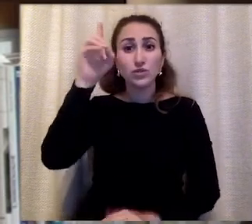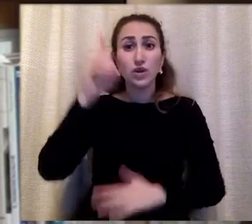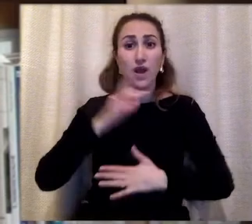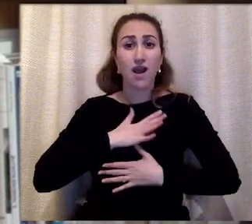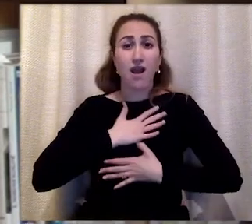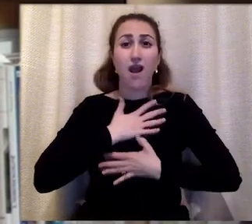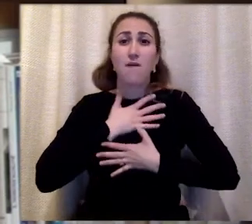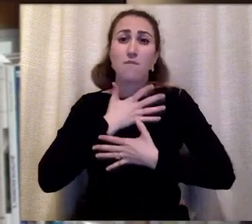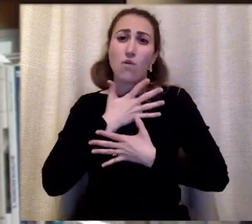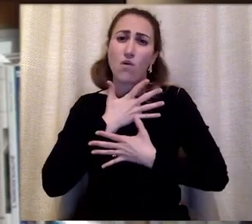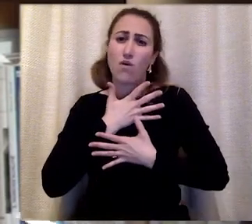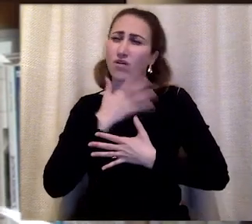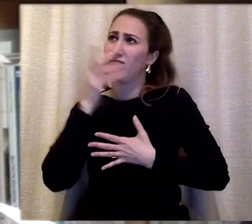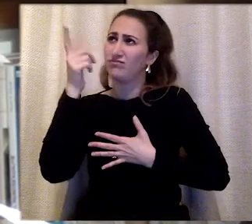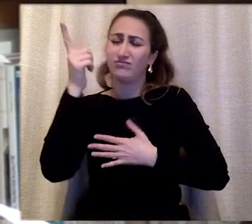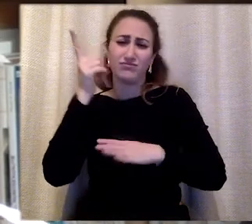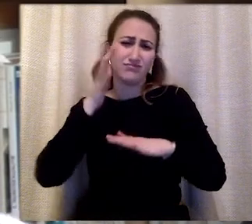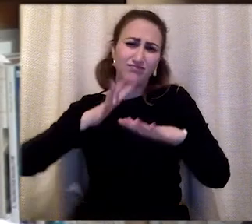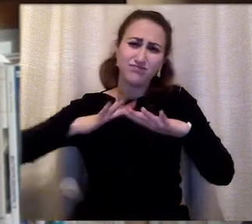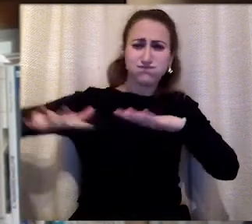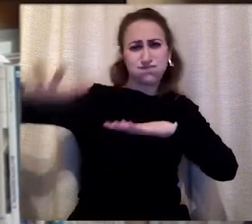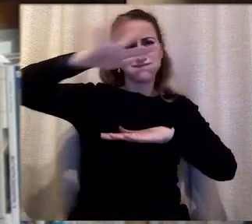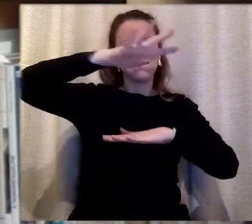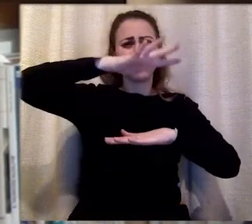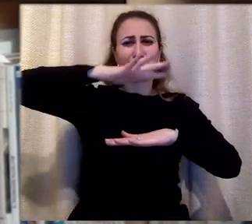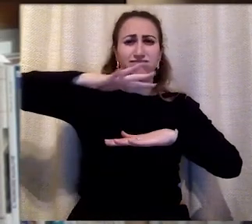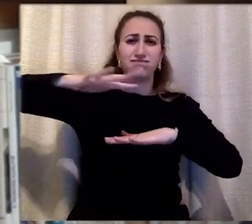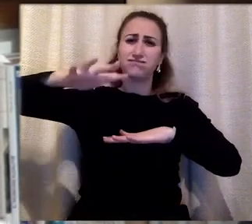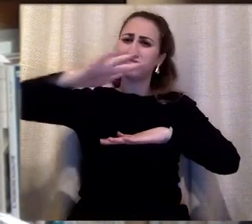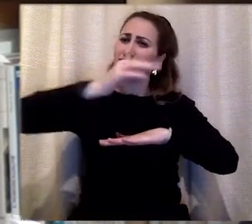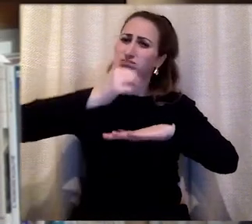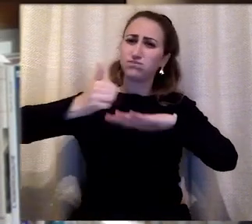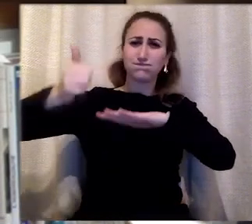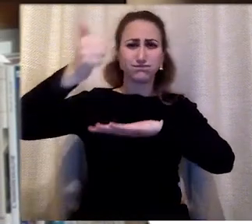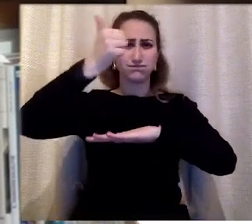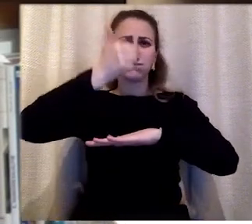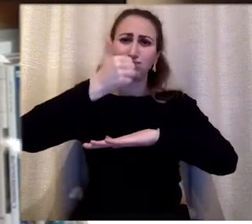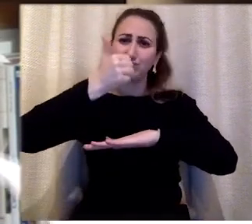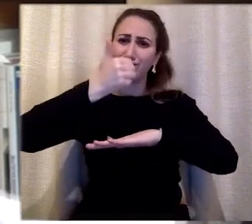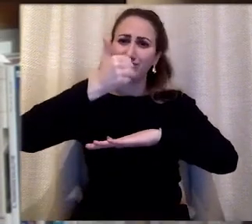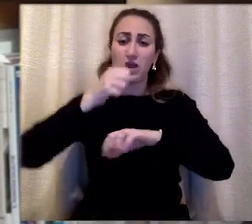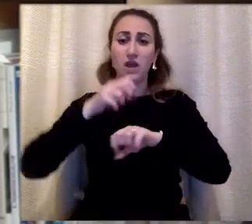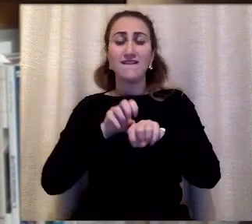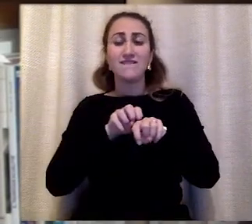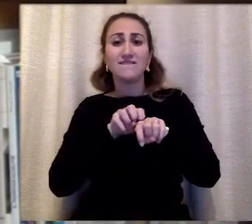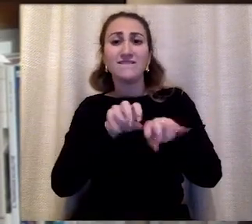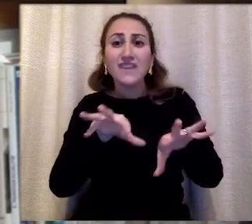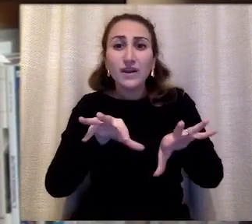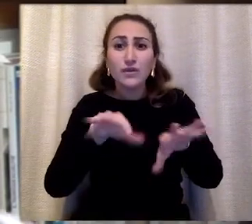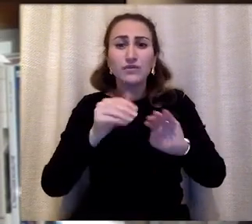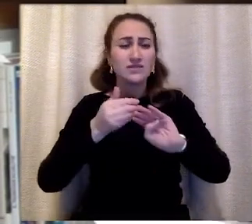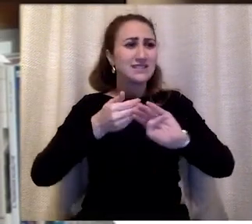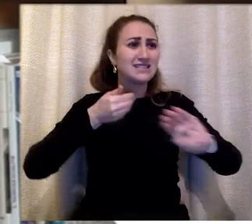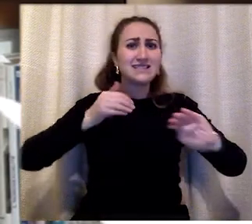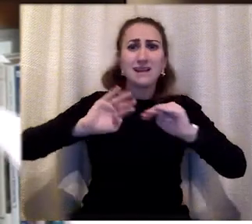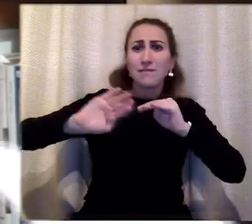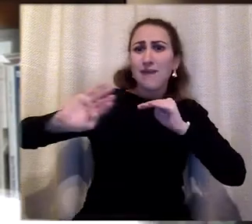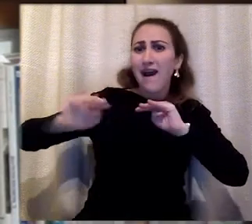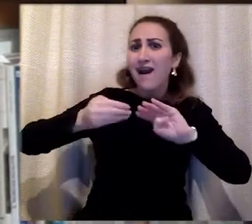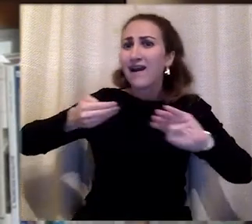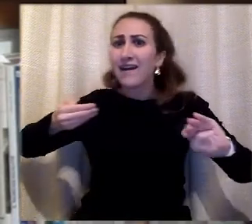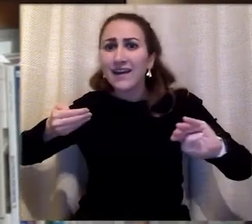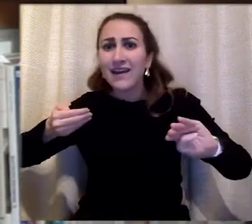vies. Aucune séparation, aucun virus, aucune